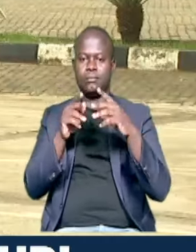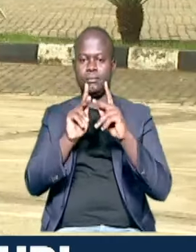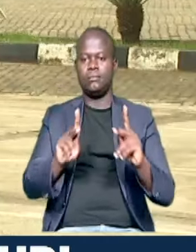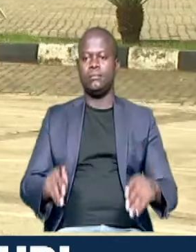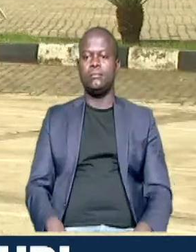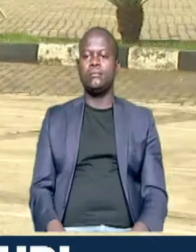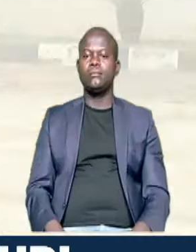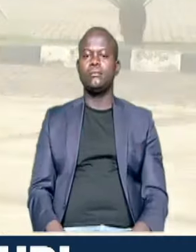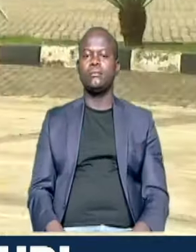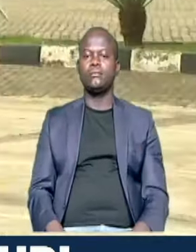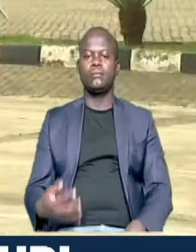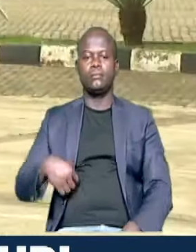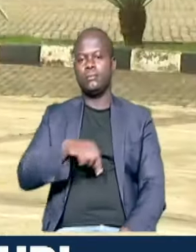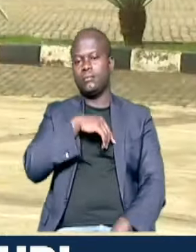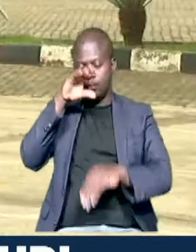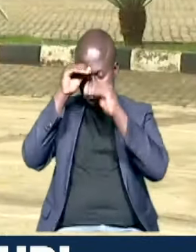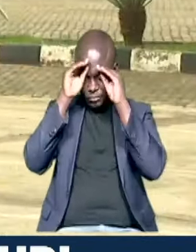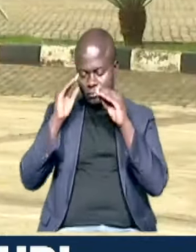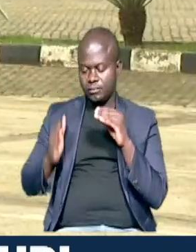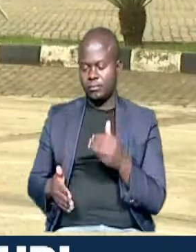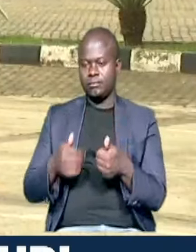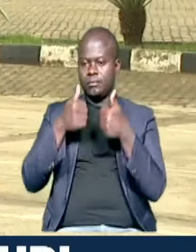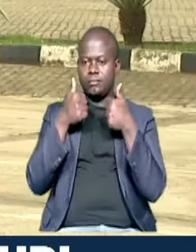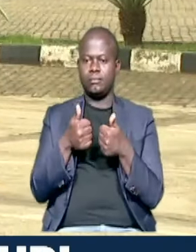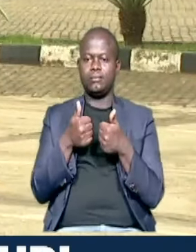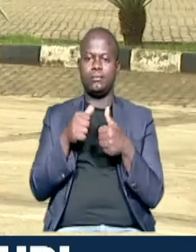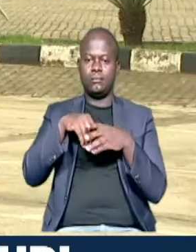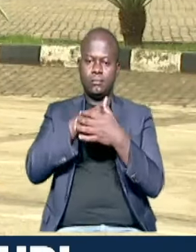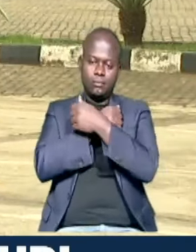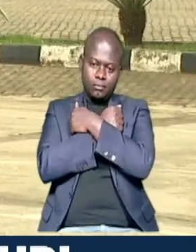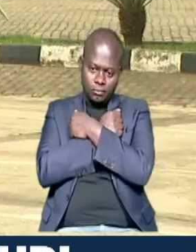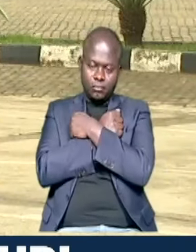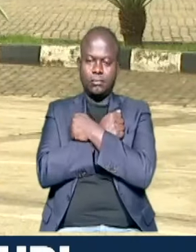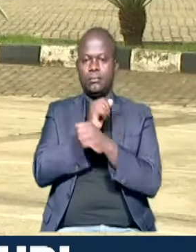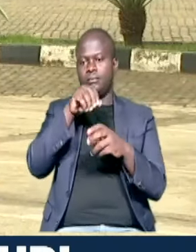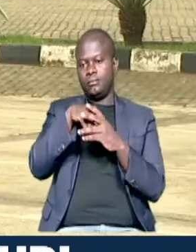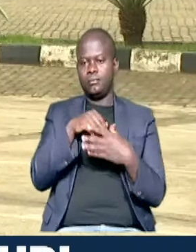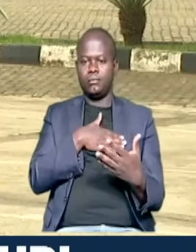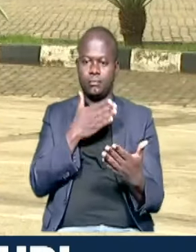nize ni ubupfura kugira ubupfura niho harimo urwo rukundo niho harimo ubwo